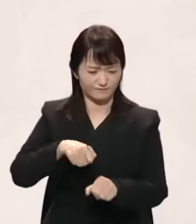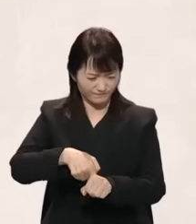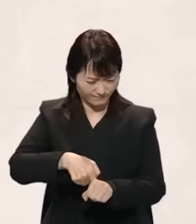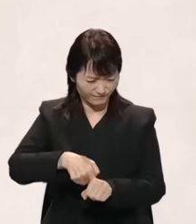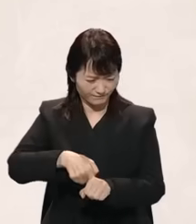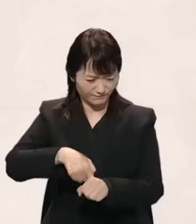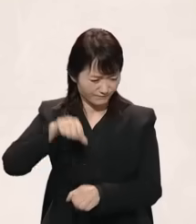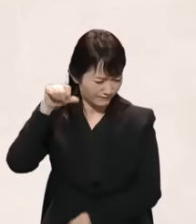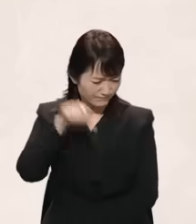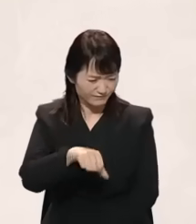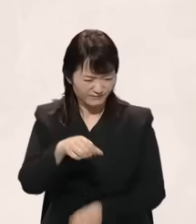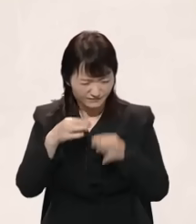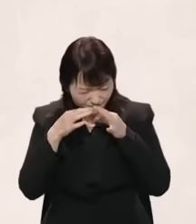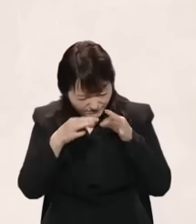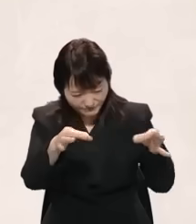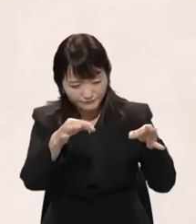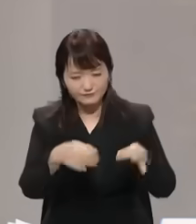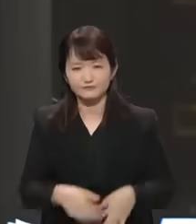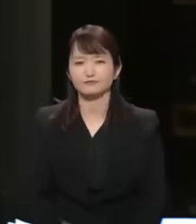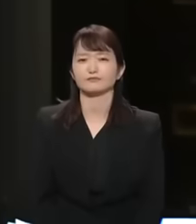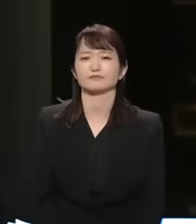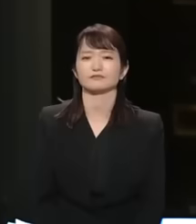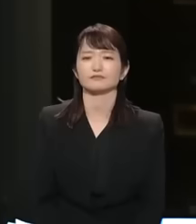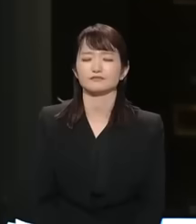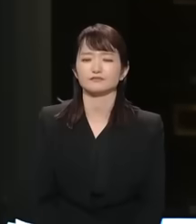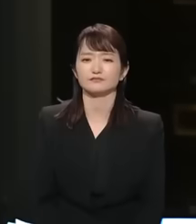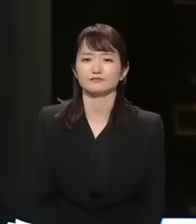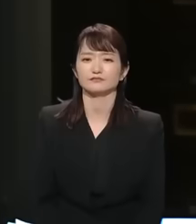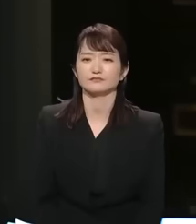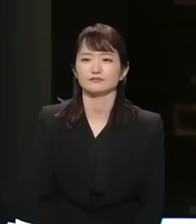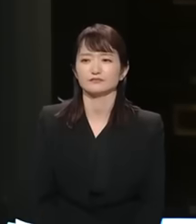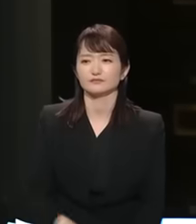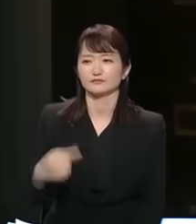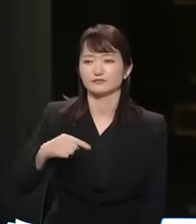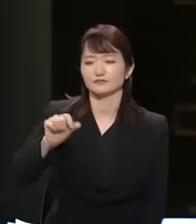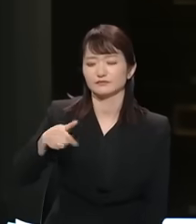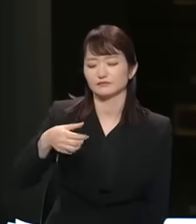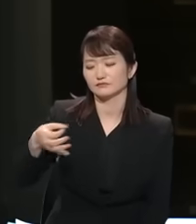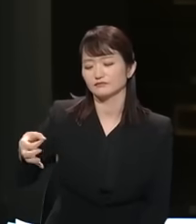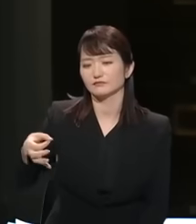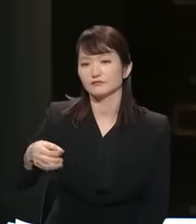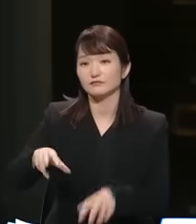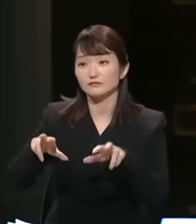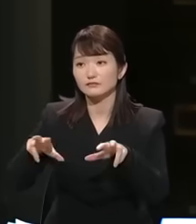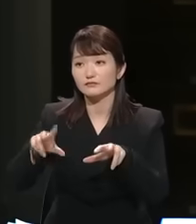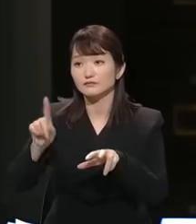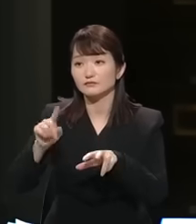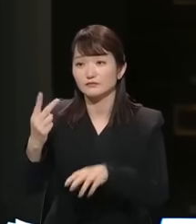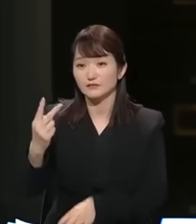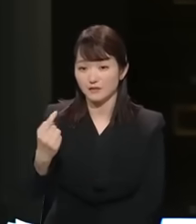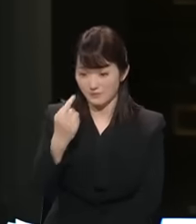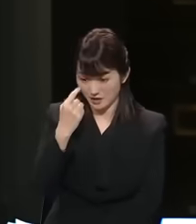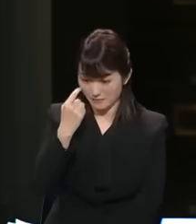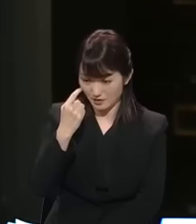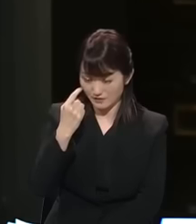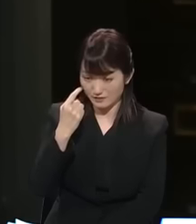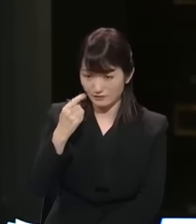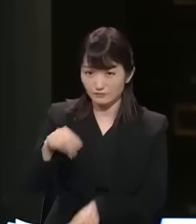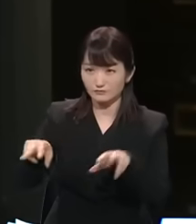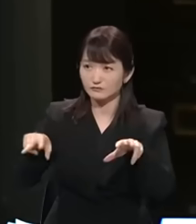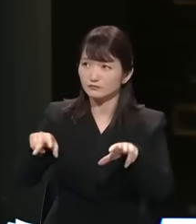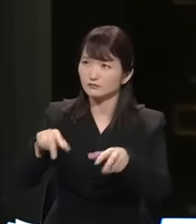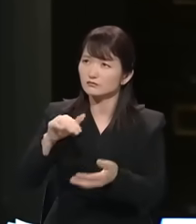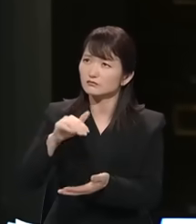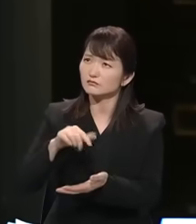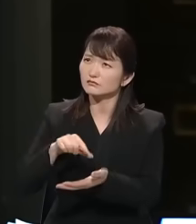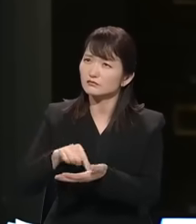고래고래 소리를 쳤다고 합니다 자 교수님 1500원 내면 될 걸 갖다가 지금 두 번이나 걸려 가지고 거진 한 10만 원을